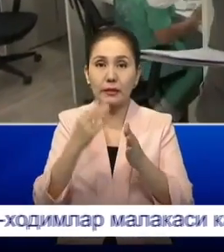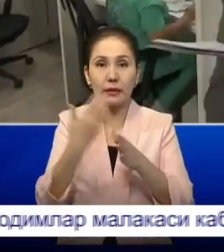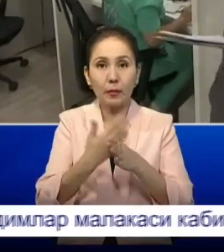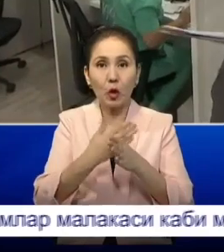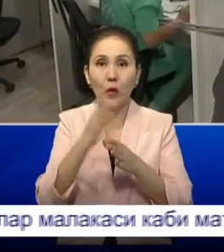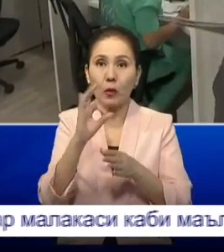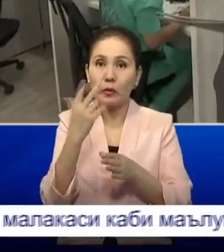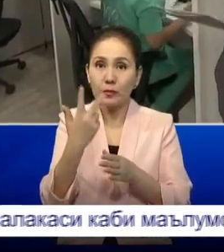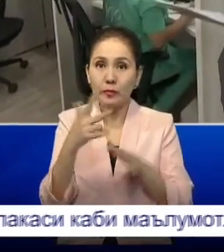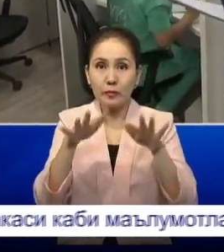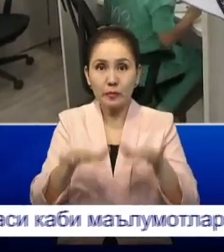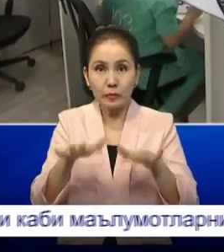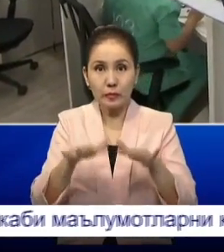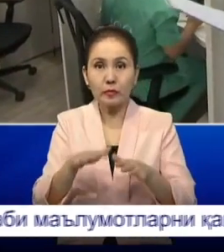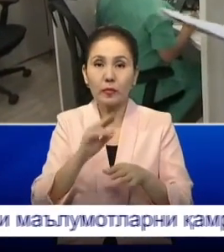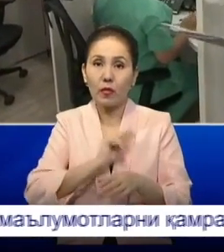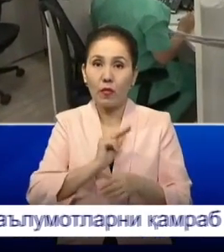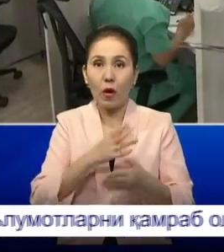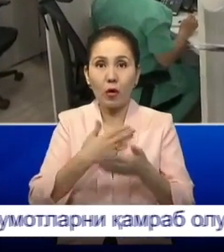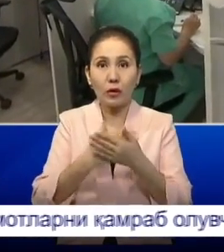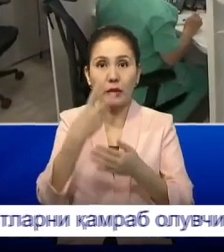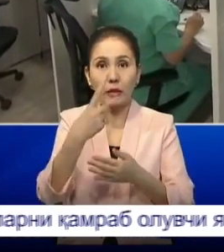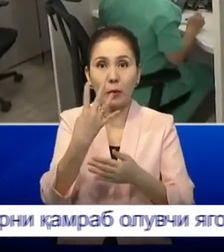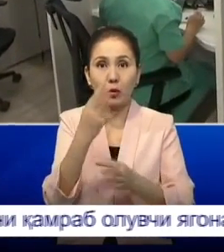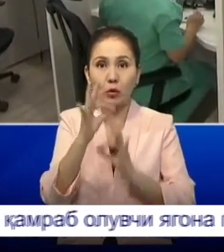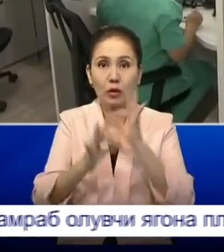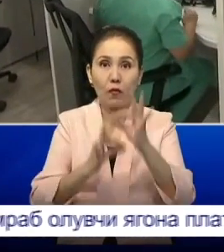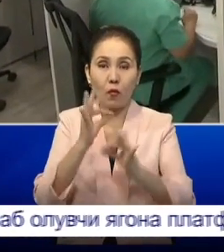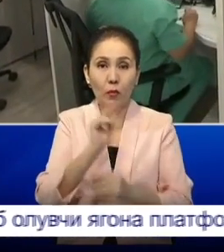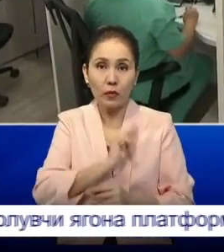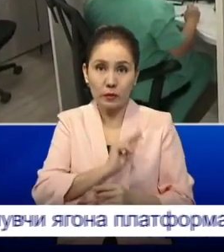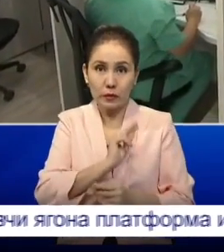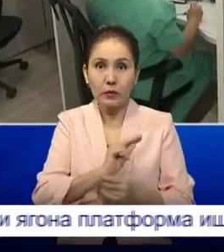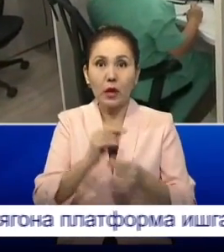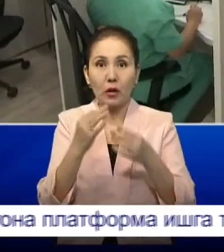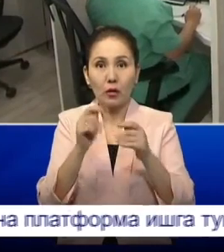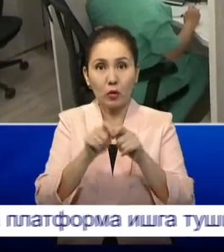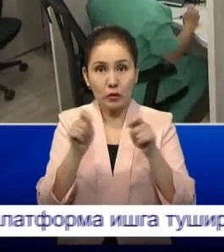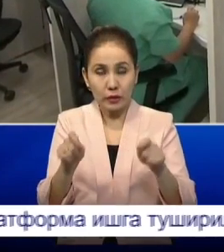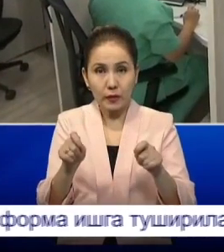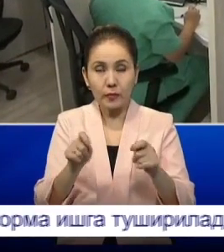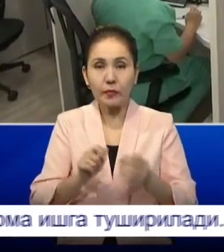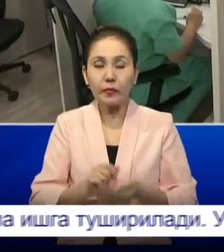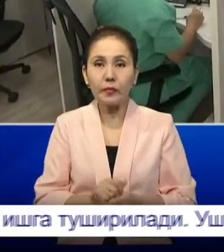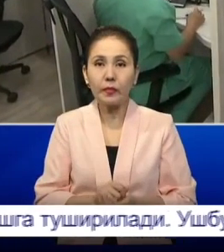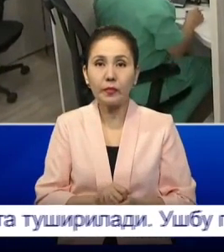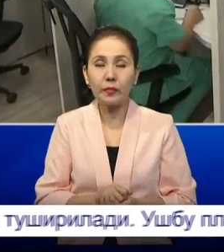xizmati stansiyasida faoliyati 24 soat davomida yo'lga qo'yilgan.